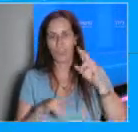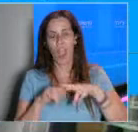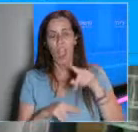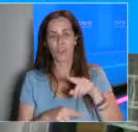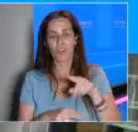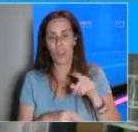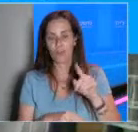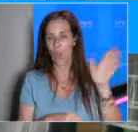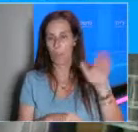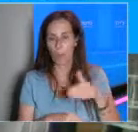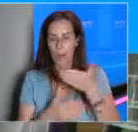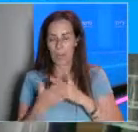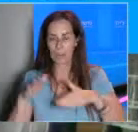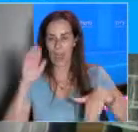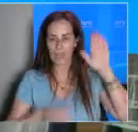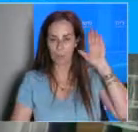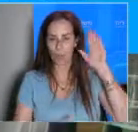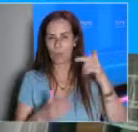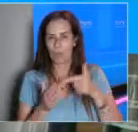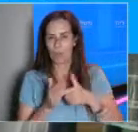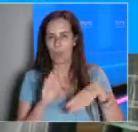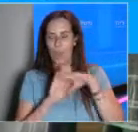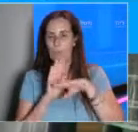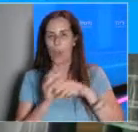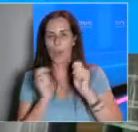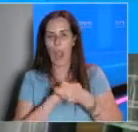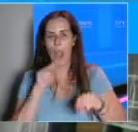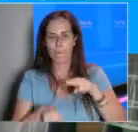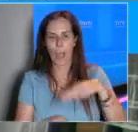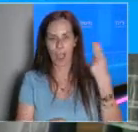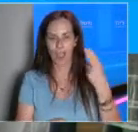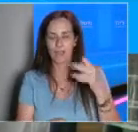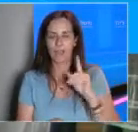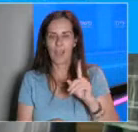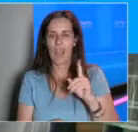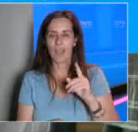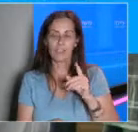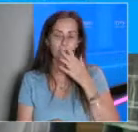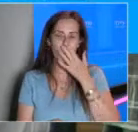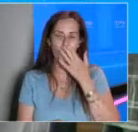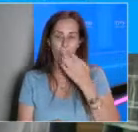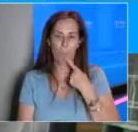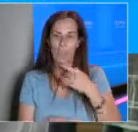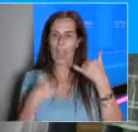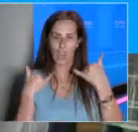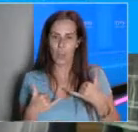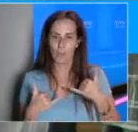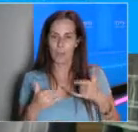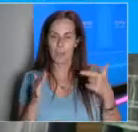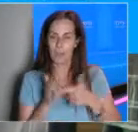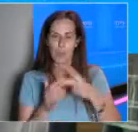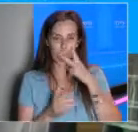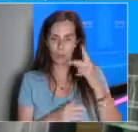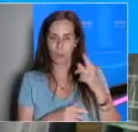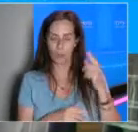שהם נעדרו מכמה הצבעות מחוק ההמרה, הרבה נעדרו, ואז הוא אומר להם, היום, בגלל